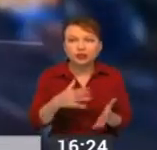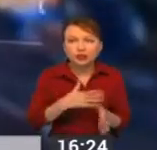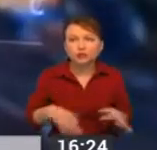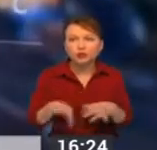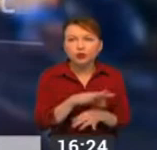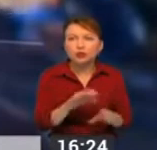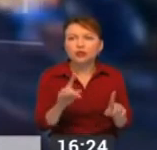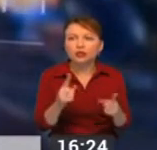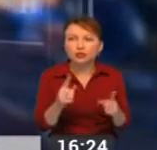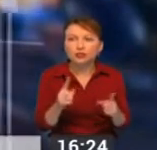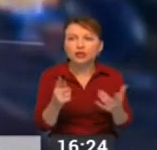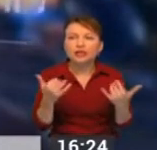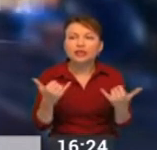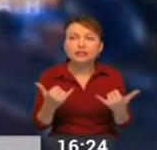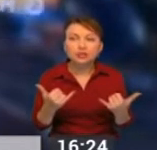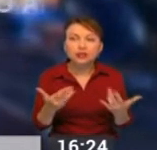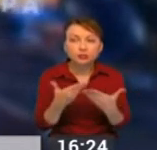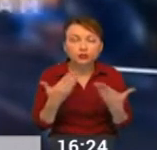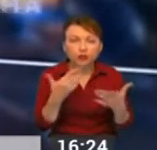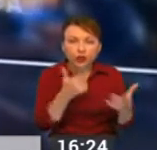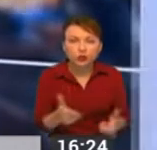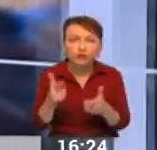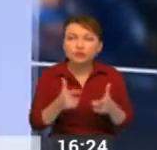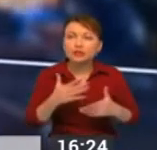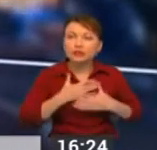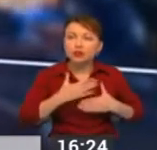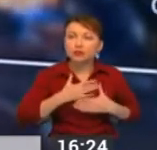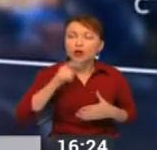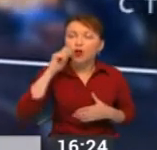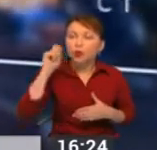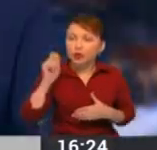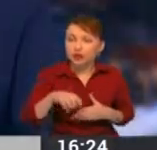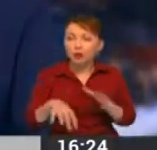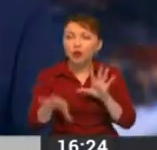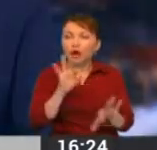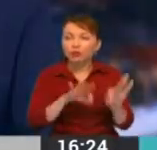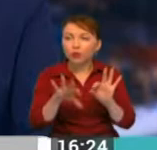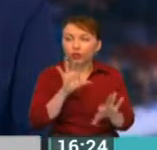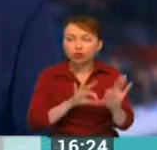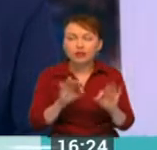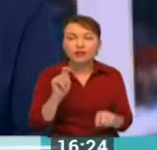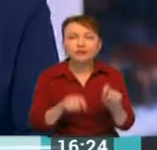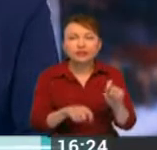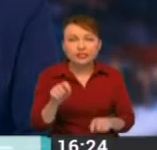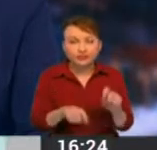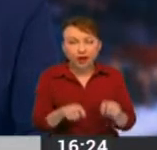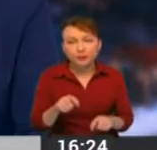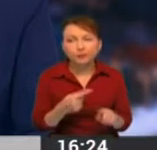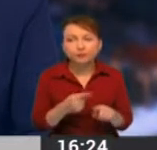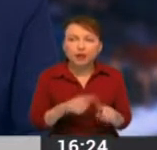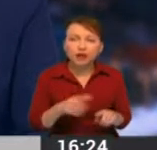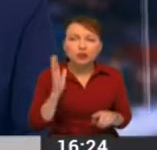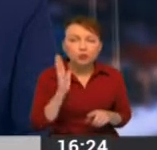что сейчас мы уже готовимся к нашему украинскому отборочному фестивалю World Food Vision, и это